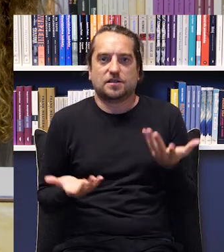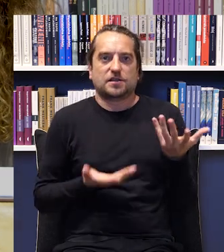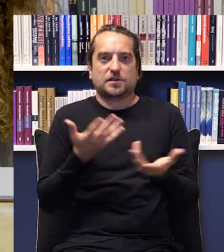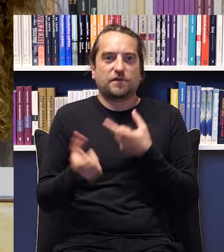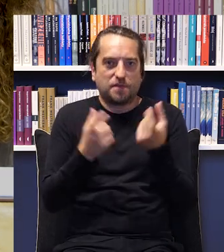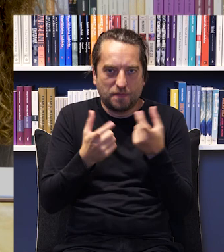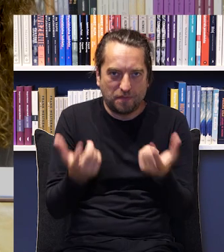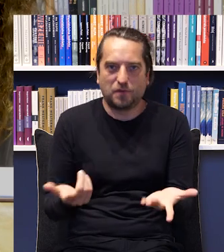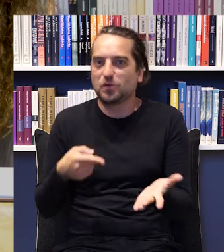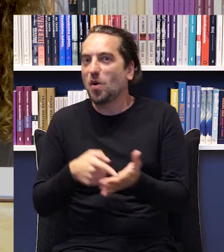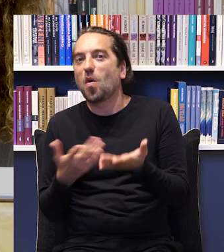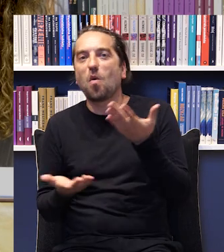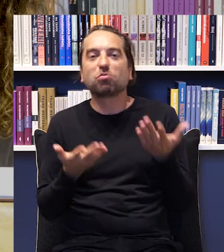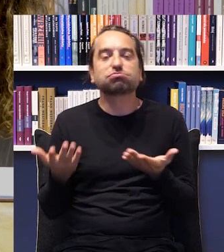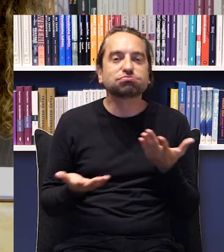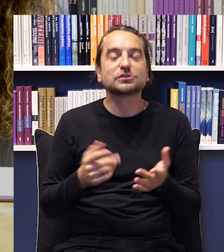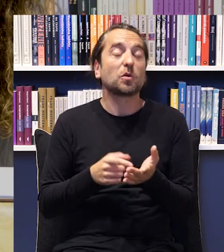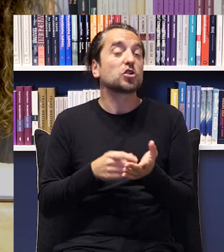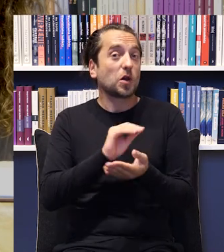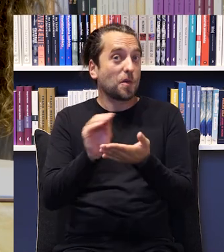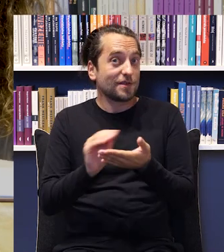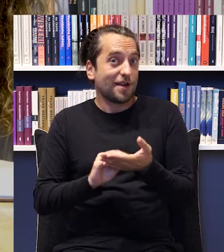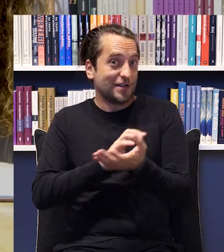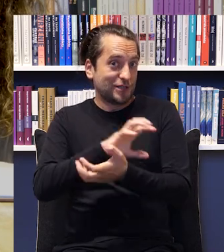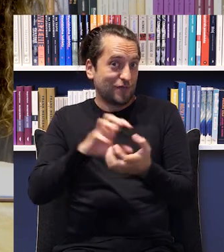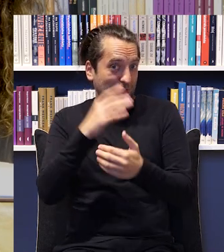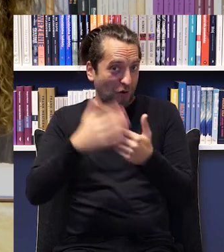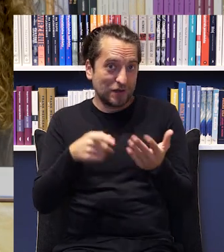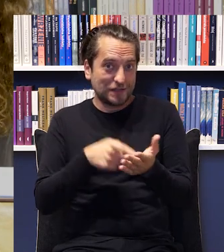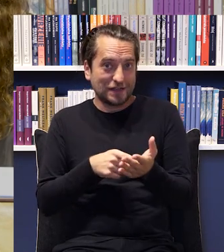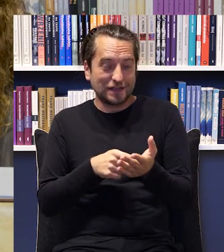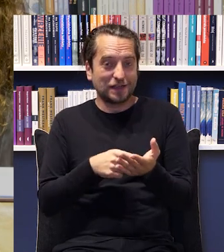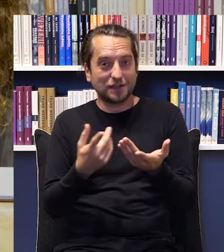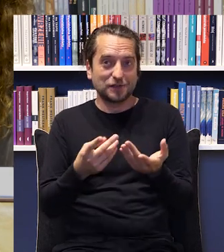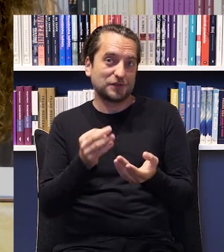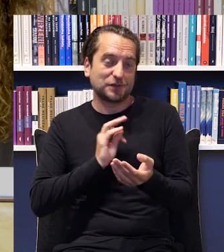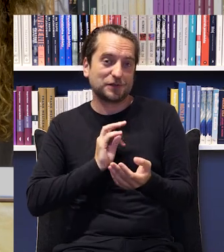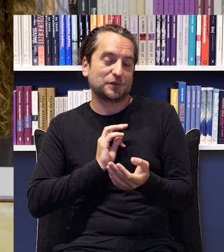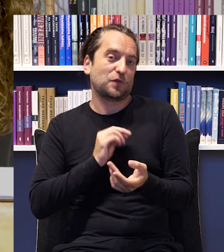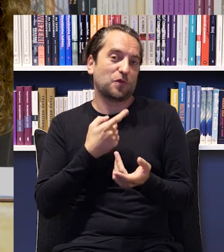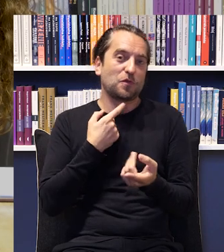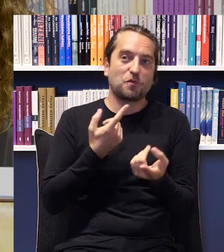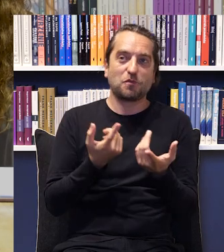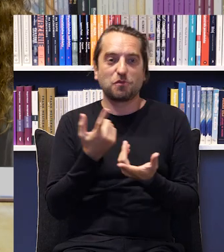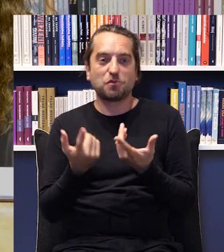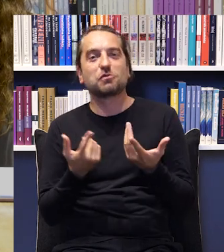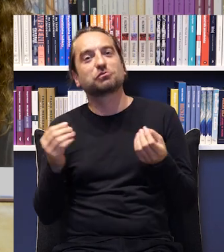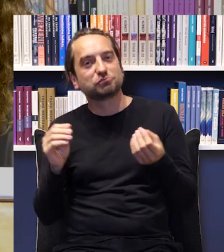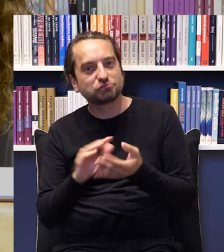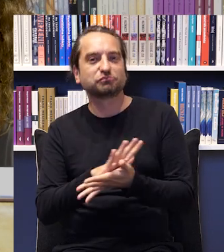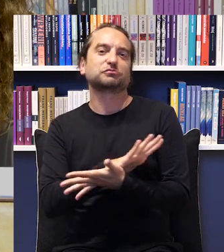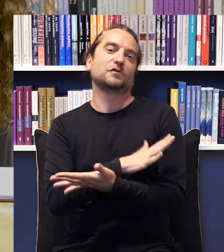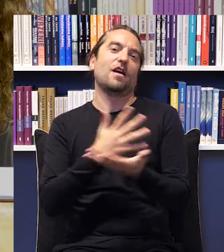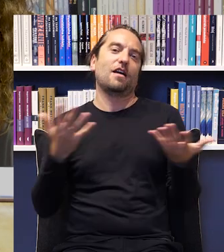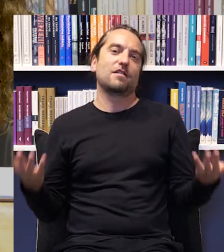ty tym pisaniem o apokalipsie jakoś sobie tę apokalipsę ugłaskałaś? No, to jest w